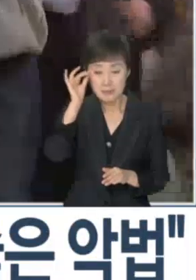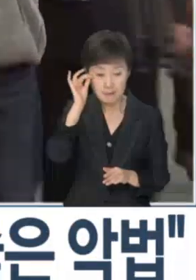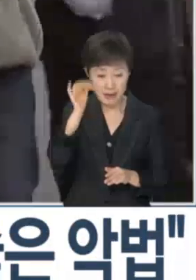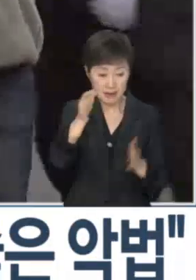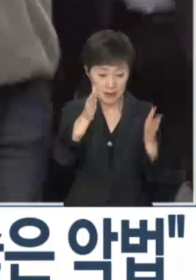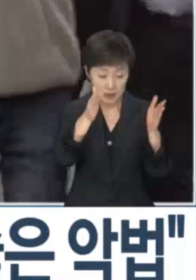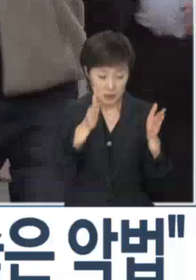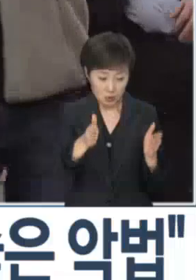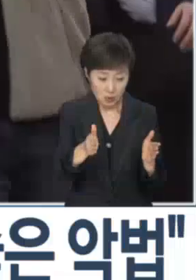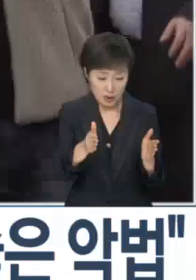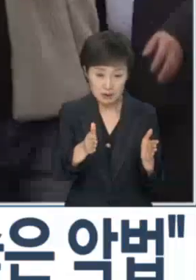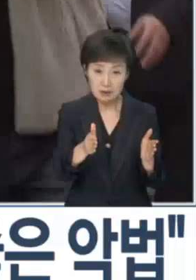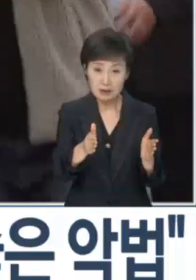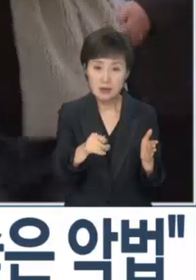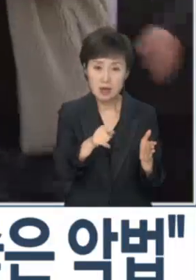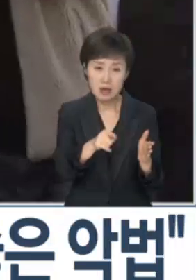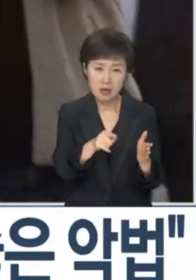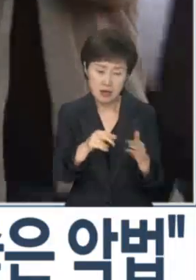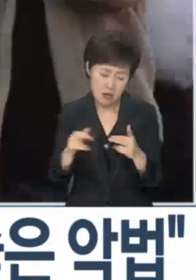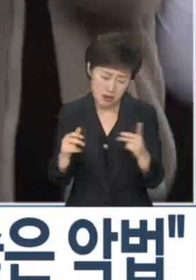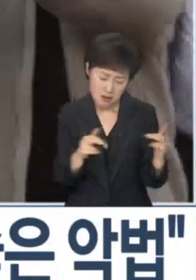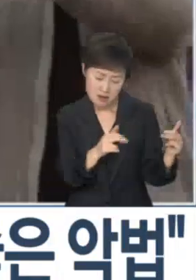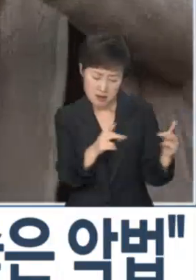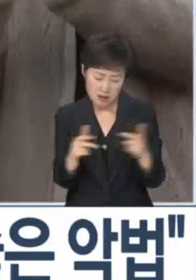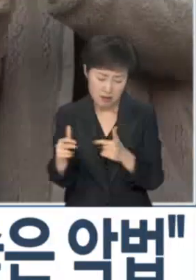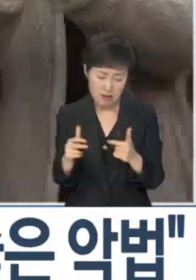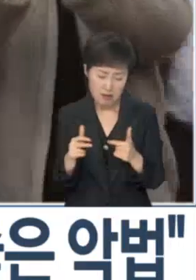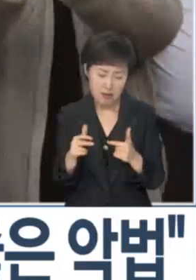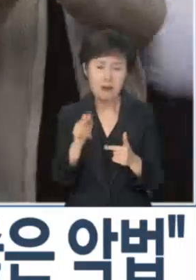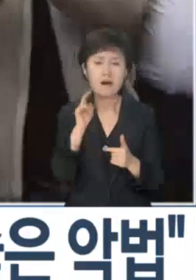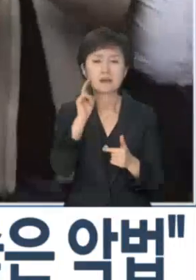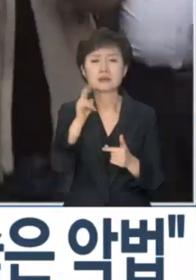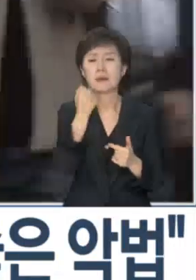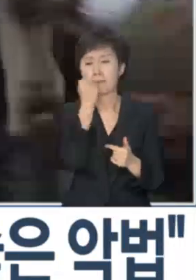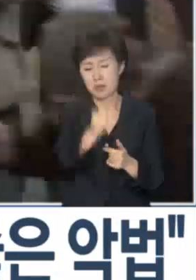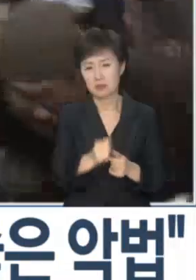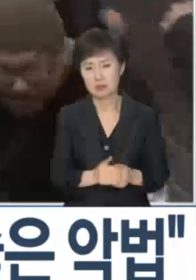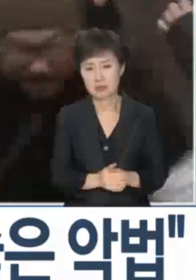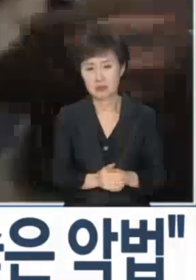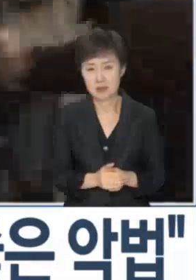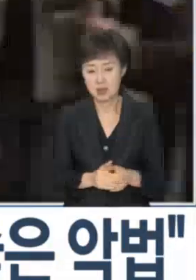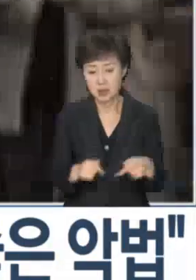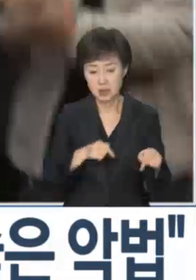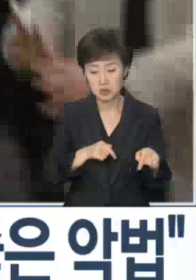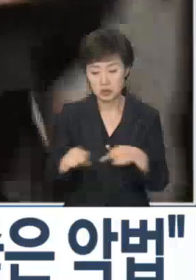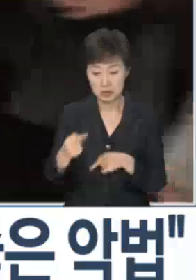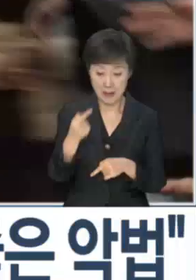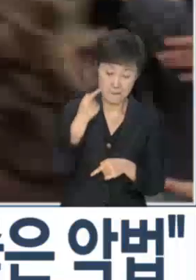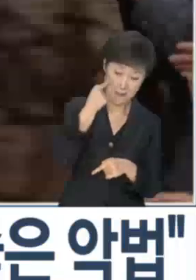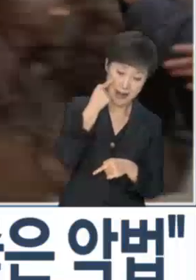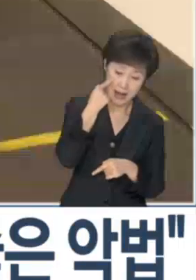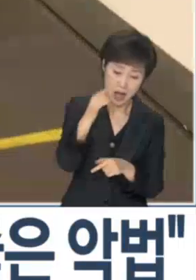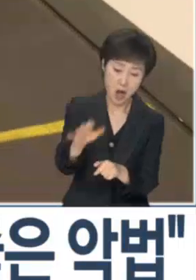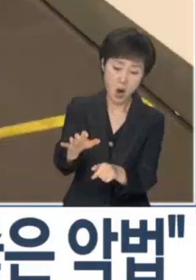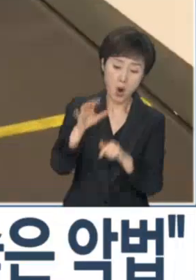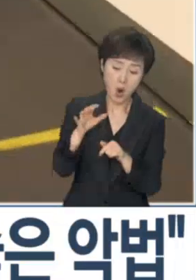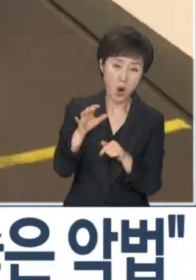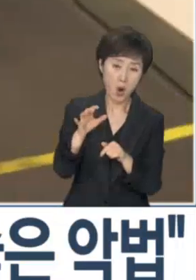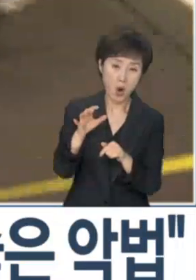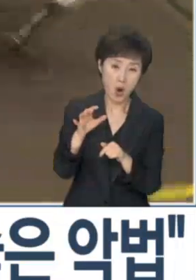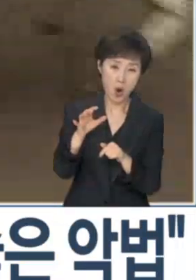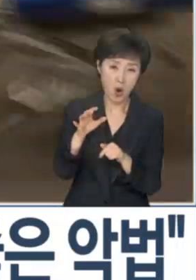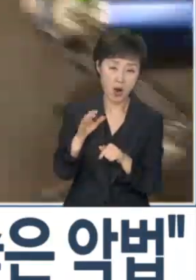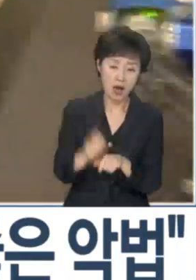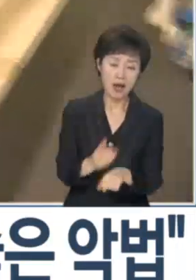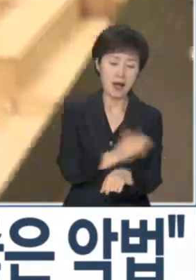것이 이루어진다고 생각이 들기 때문에 아주 작은 어떤 그 정치적 이슈도 큰 바람이 불어서 역풍이